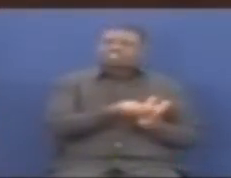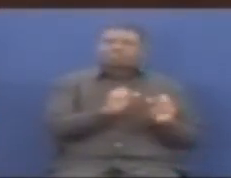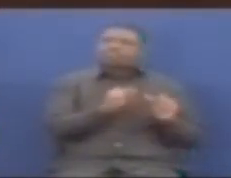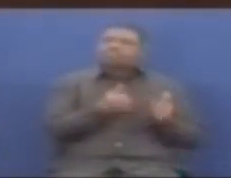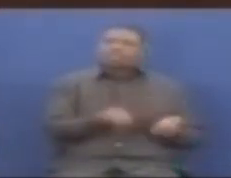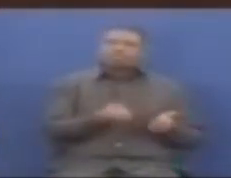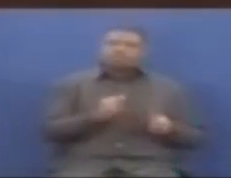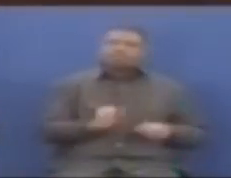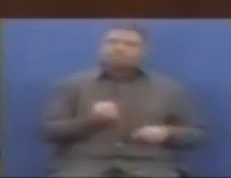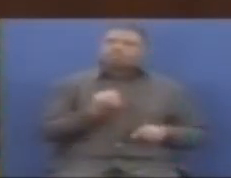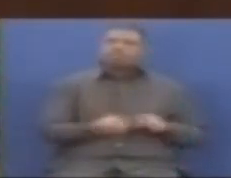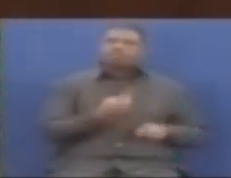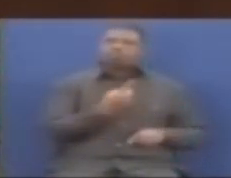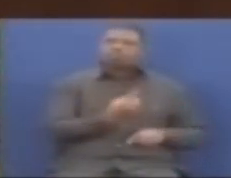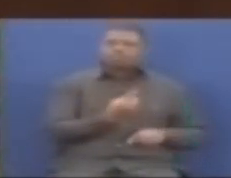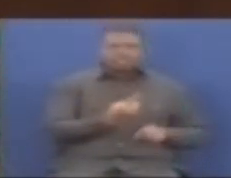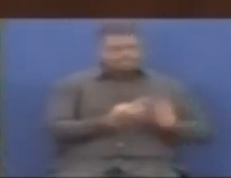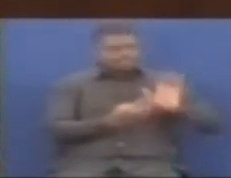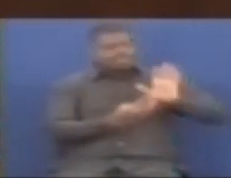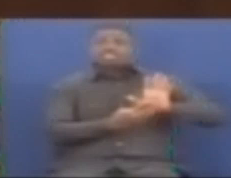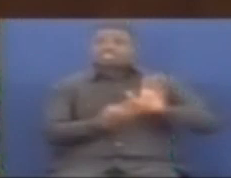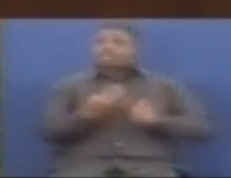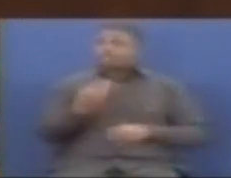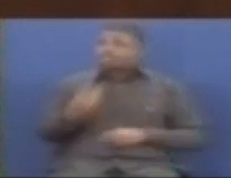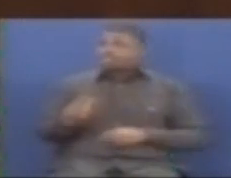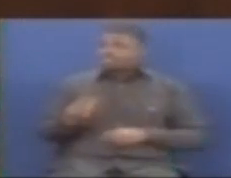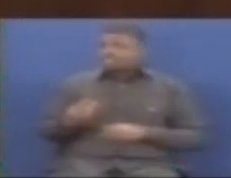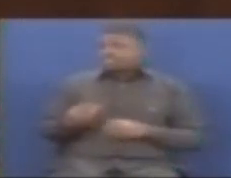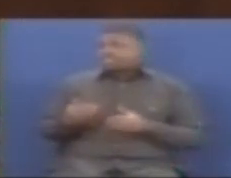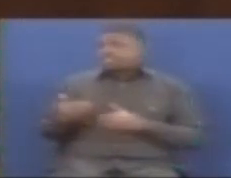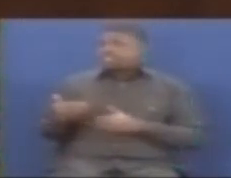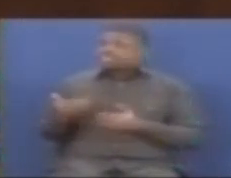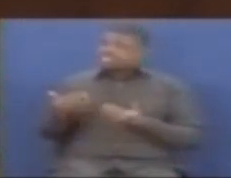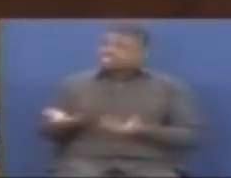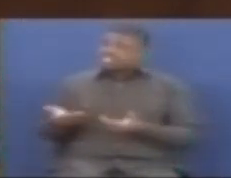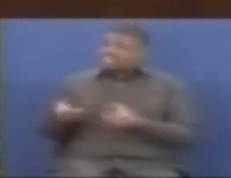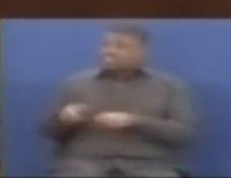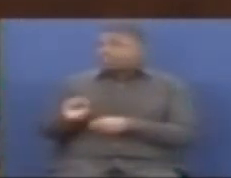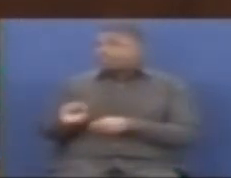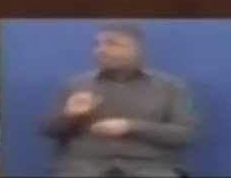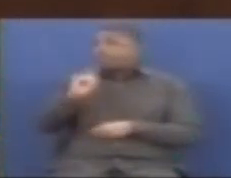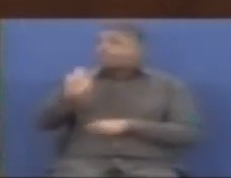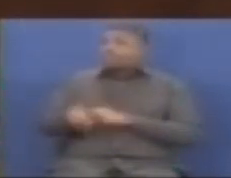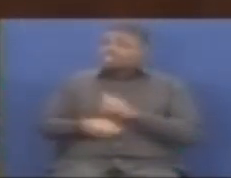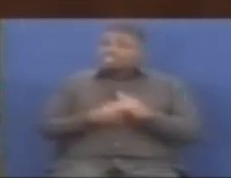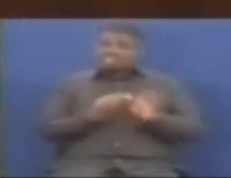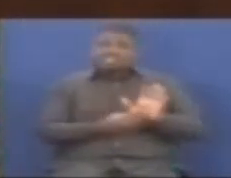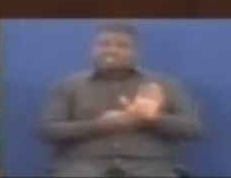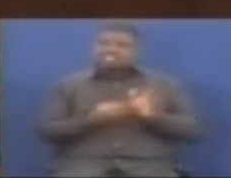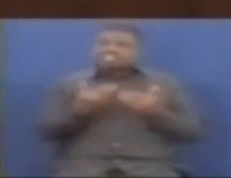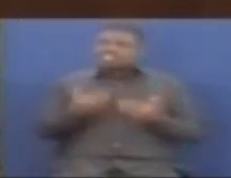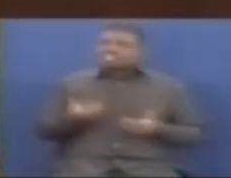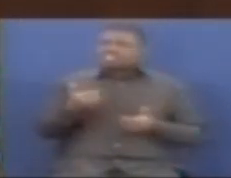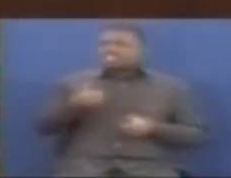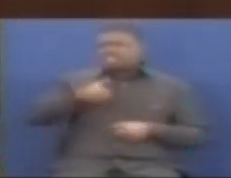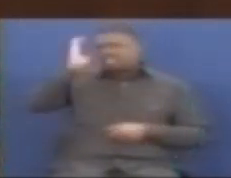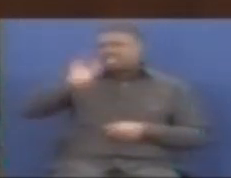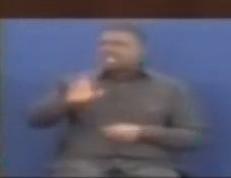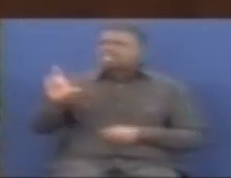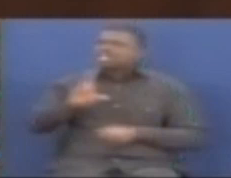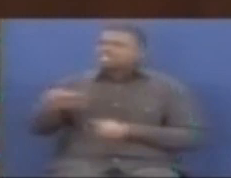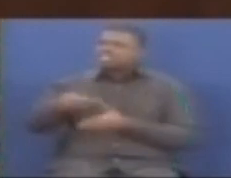cha shilingi milioni 192. Je, sasa yapata karibuni miezi minane. Je, ni lini sasa serikali itamlipa